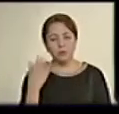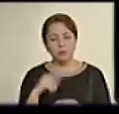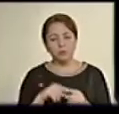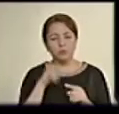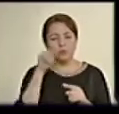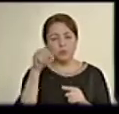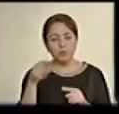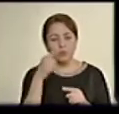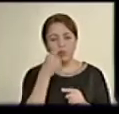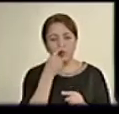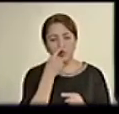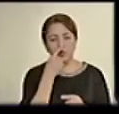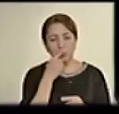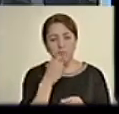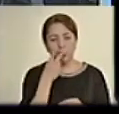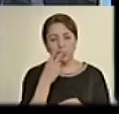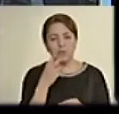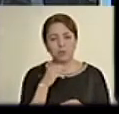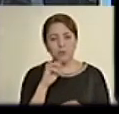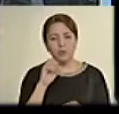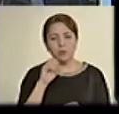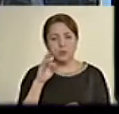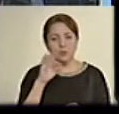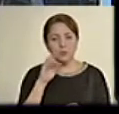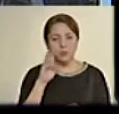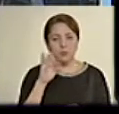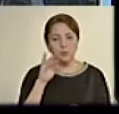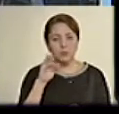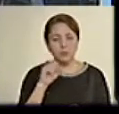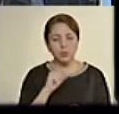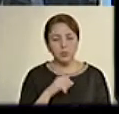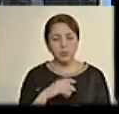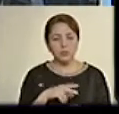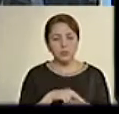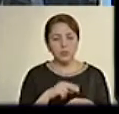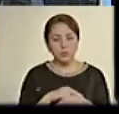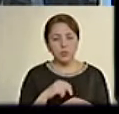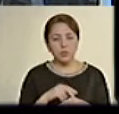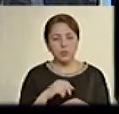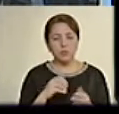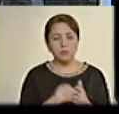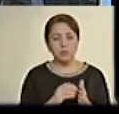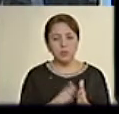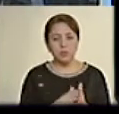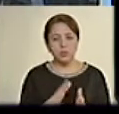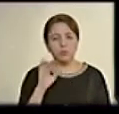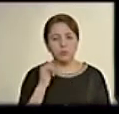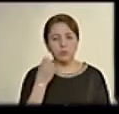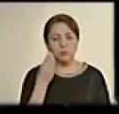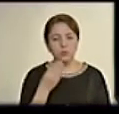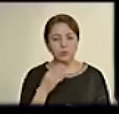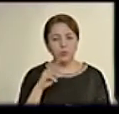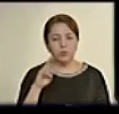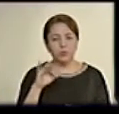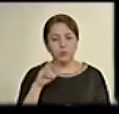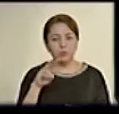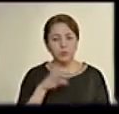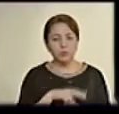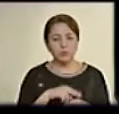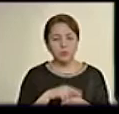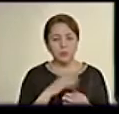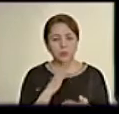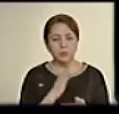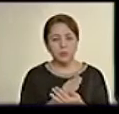solig'ining miqdori belgilangan ekan. Poliz ekinlari uchun esa qo'sh puli deb ataluvchi soliq olingan. Zakot